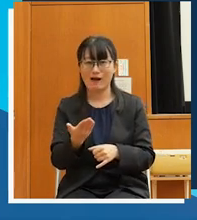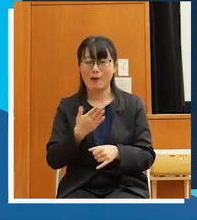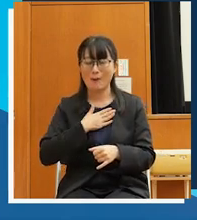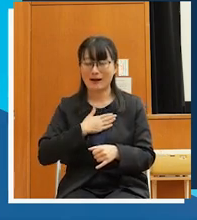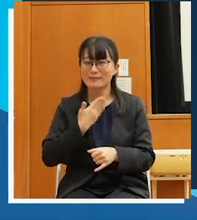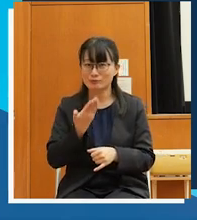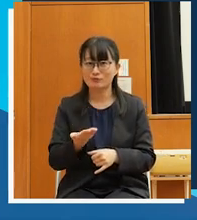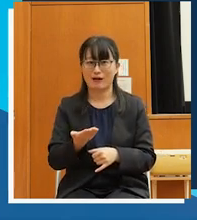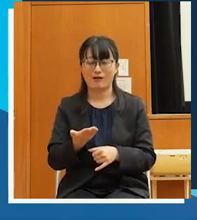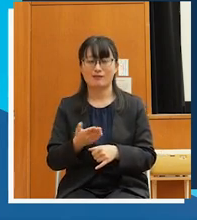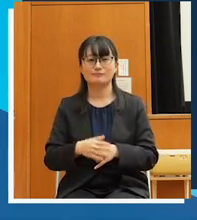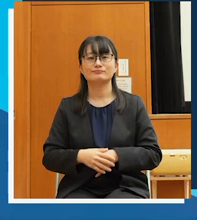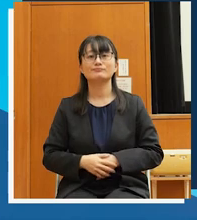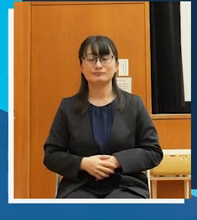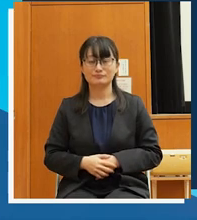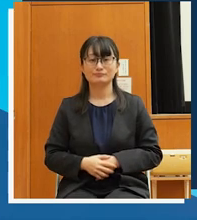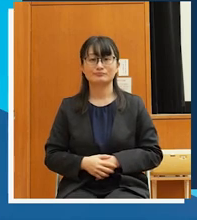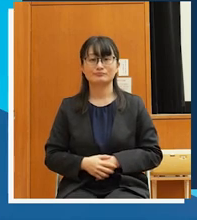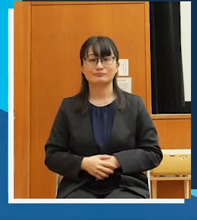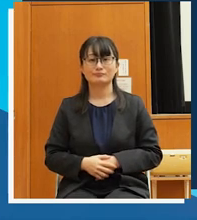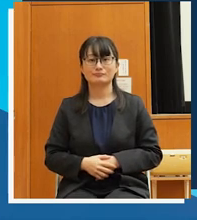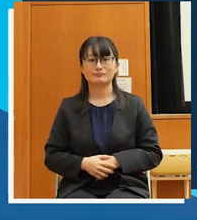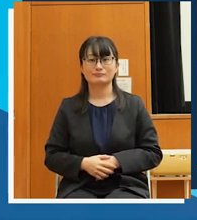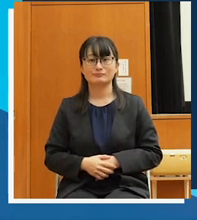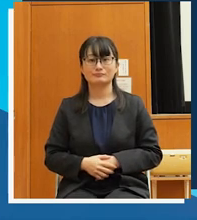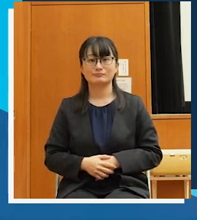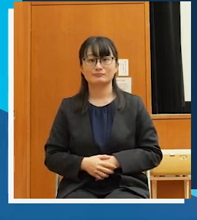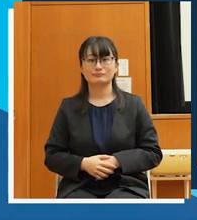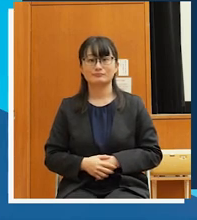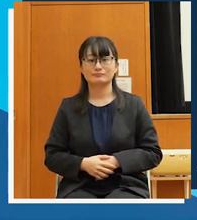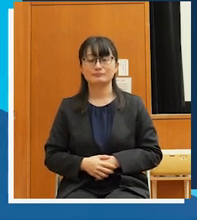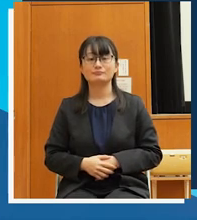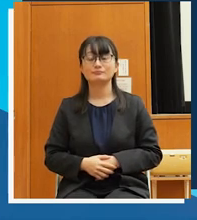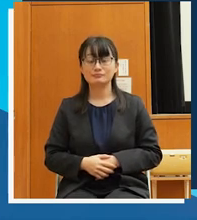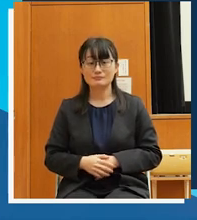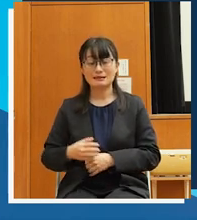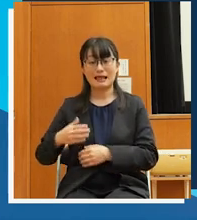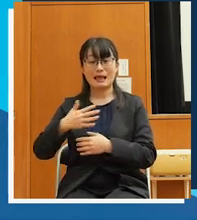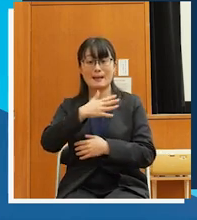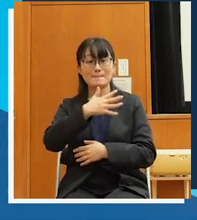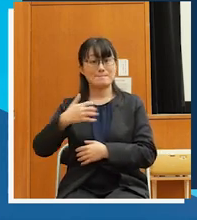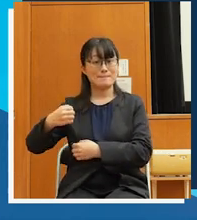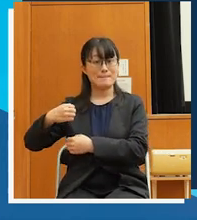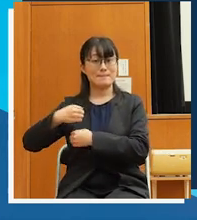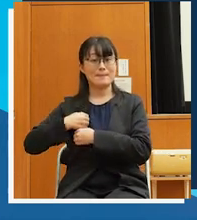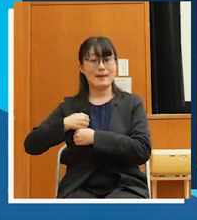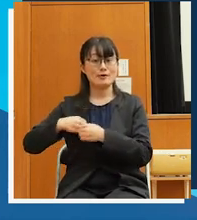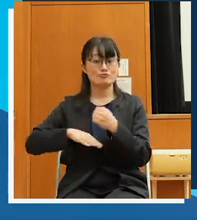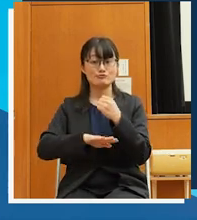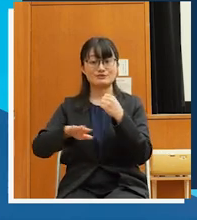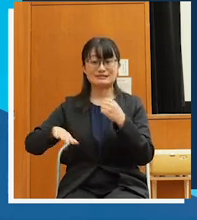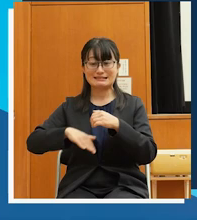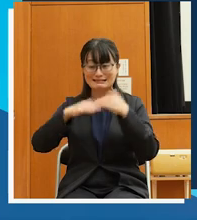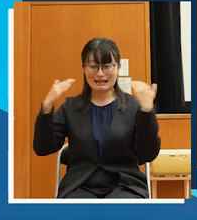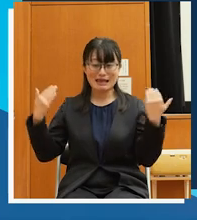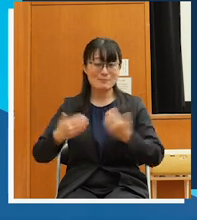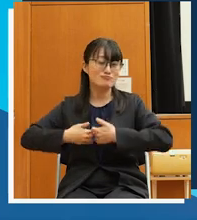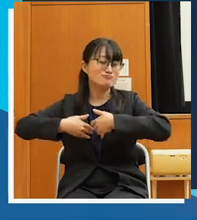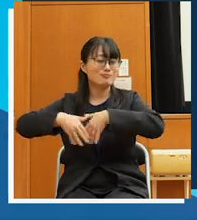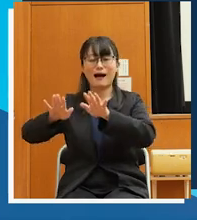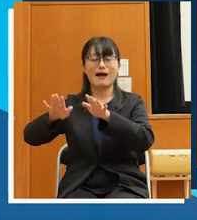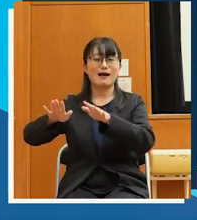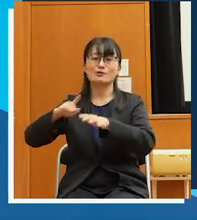あの何もですねあの全あらゆる全ての米軍基地が出てけと言ってるわけではないんですね今回は